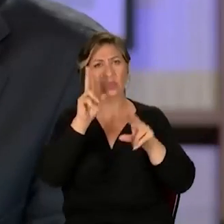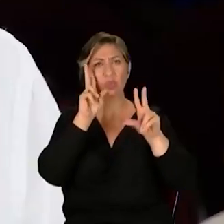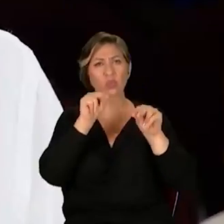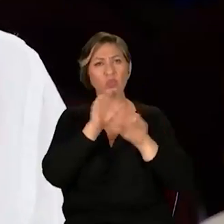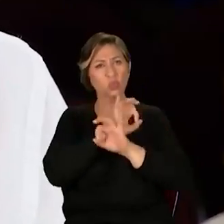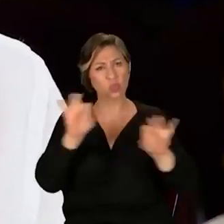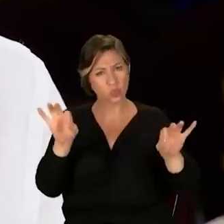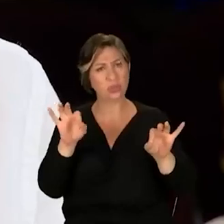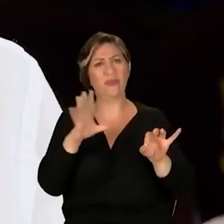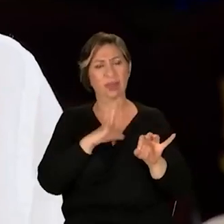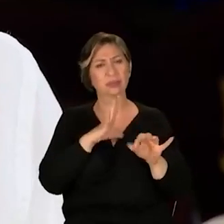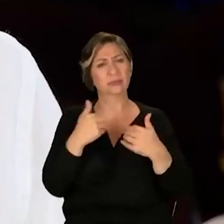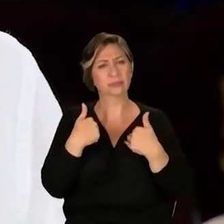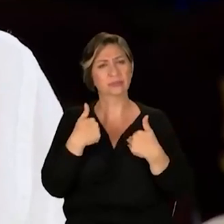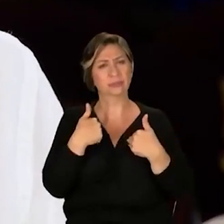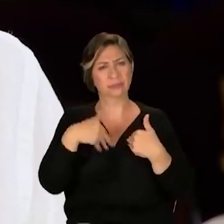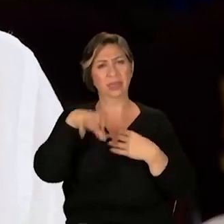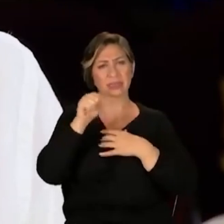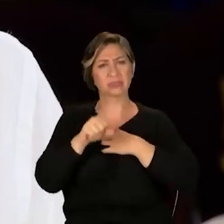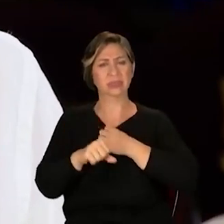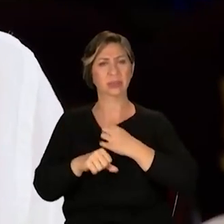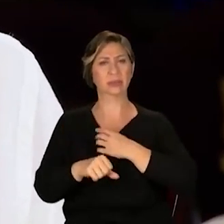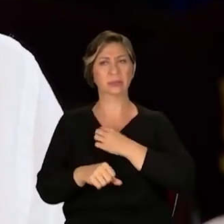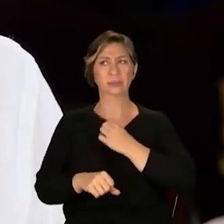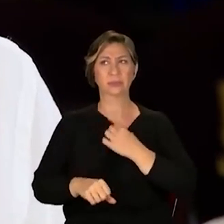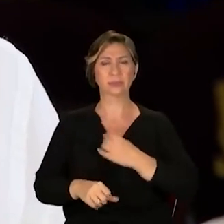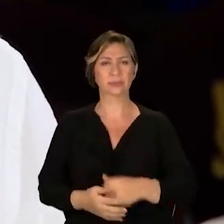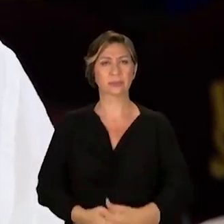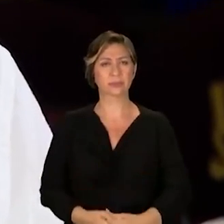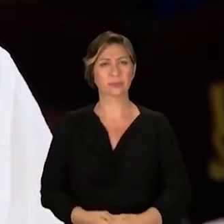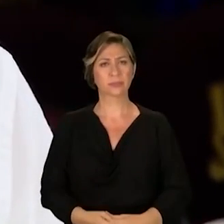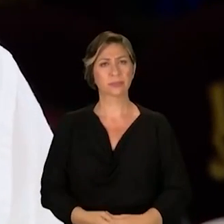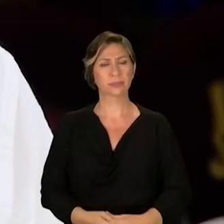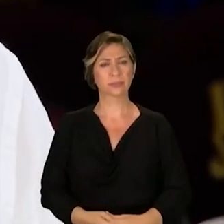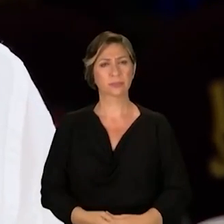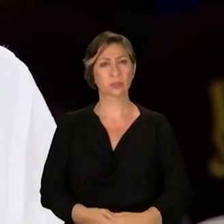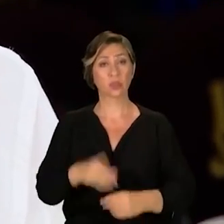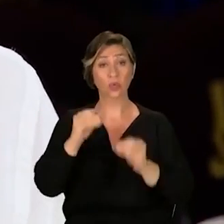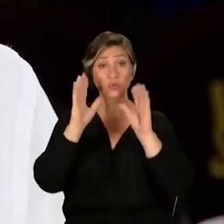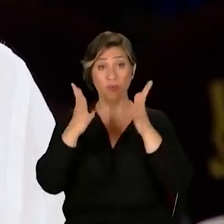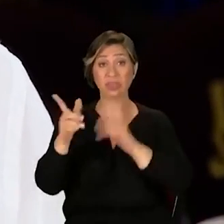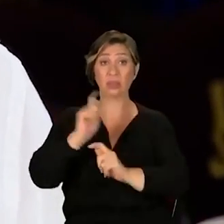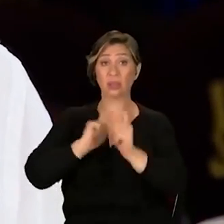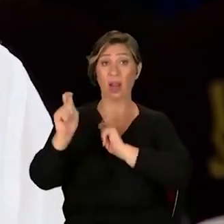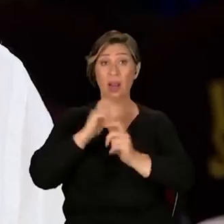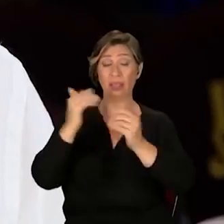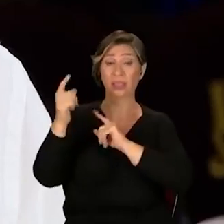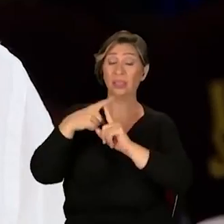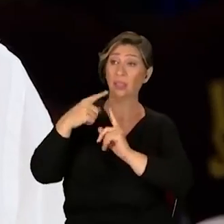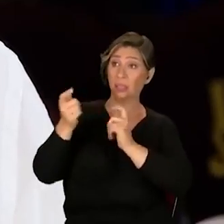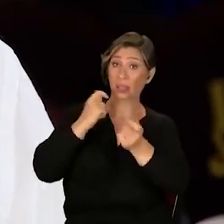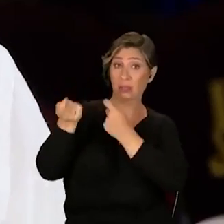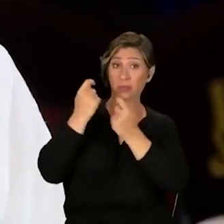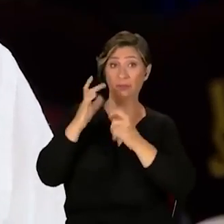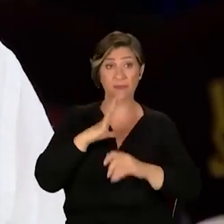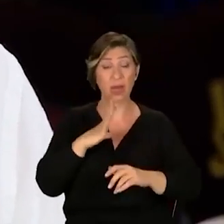uykusuzluk da çok yani uğraştığımız konuların başında geliyor. O da çok yoğun çünkü uyku apnesi